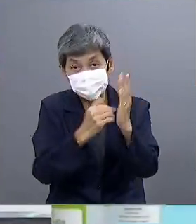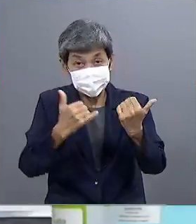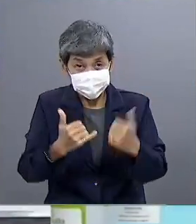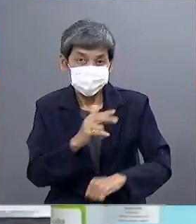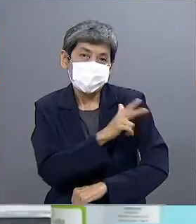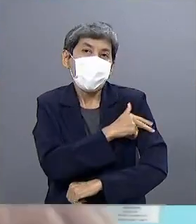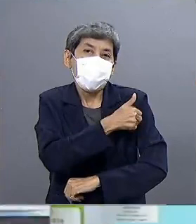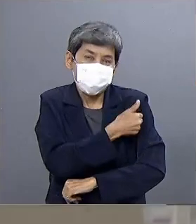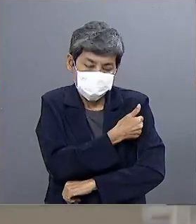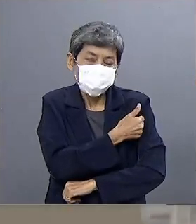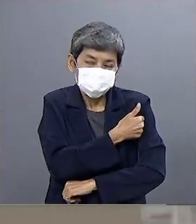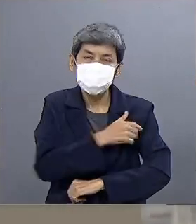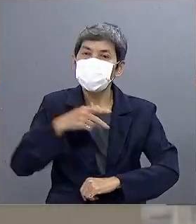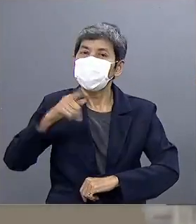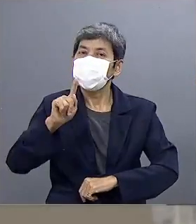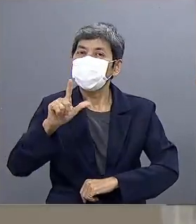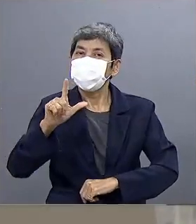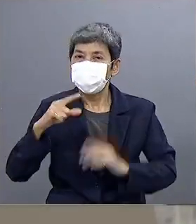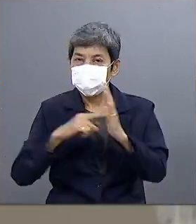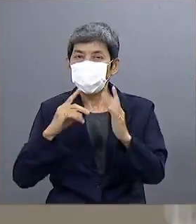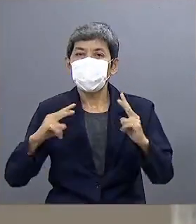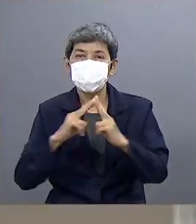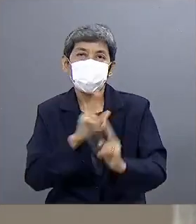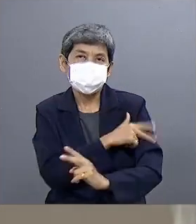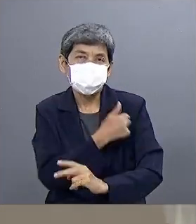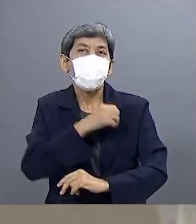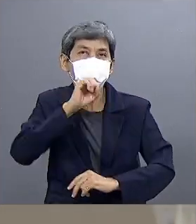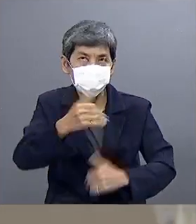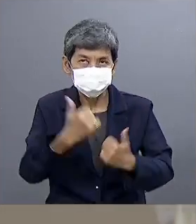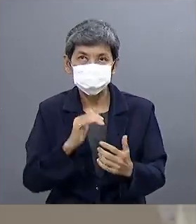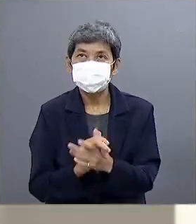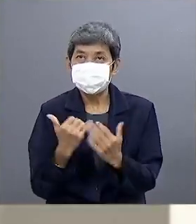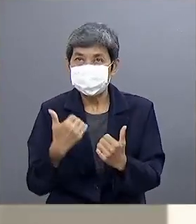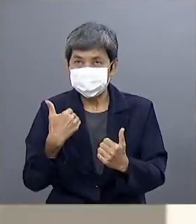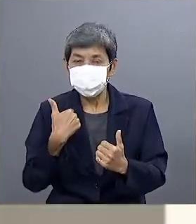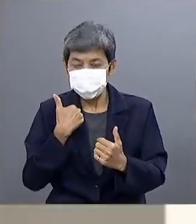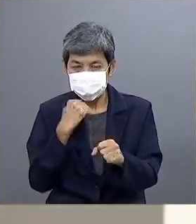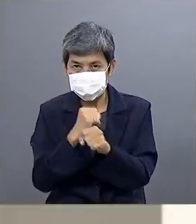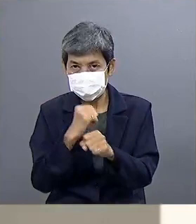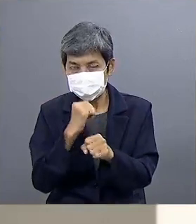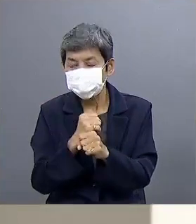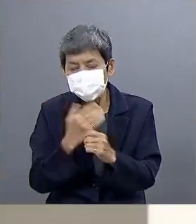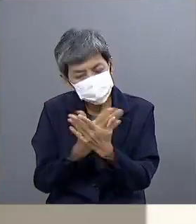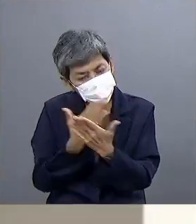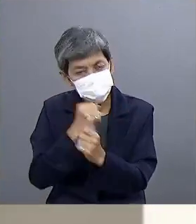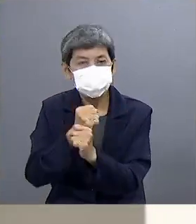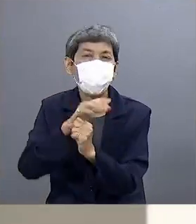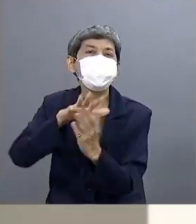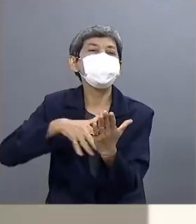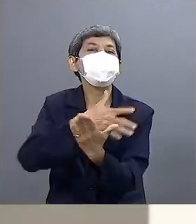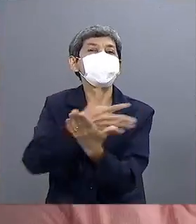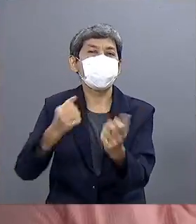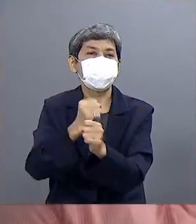จิตปลัดกระทรวงสาธารณสุขก็ระบุนะคะว่าทางกรมควบคุมโรคเนี่ยค่ะก็มีการปรับเปลี่ยนแผนบริหารจัดการใหม่ให้สอ